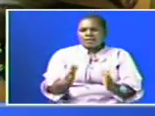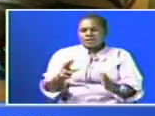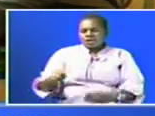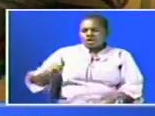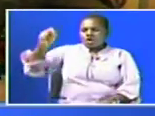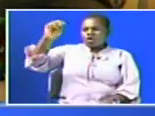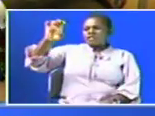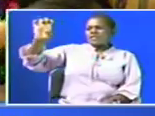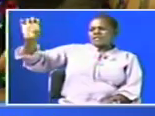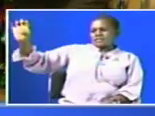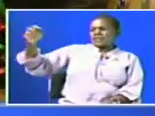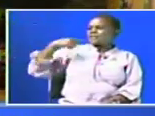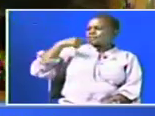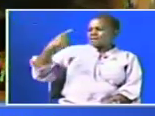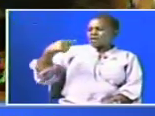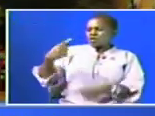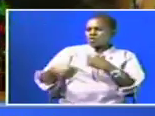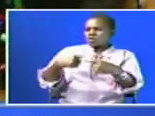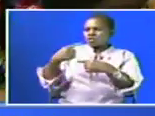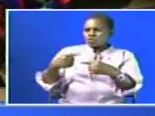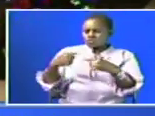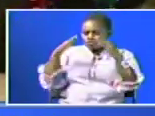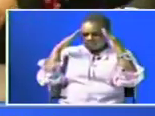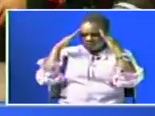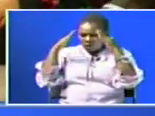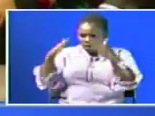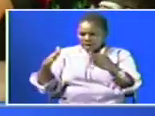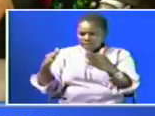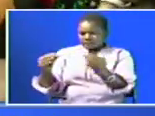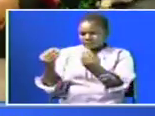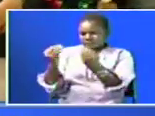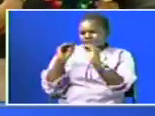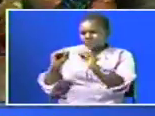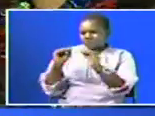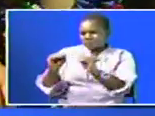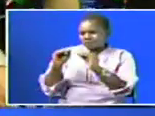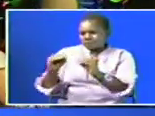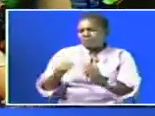kaskazini mashariki wamesema wataendelea kuyapa masomo yao kipaumbele.